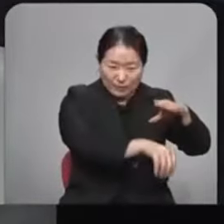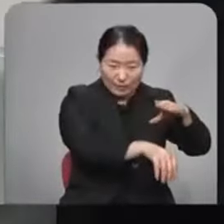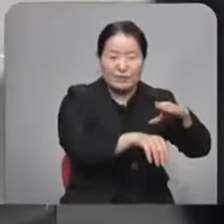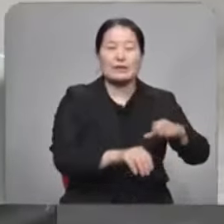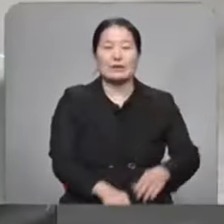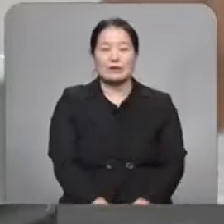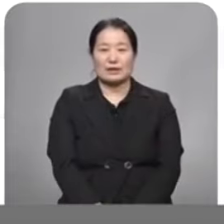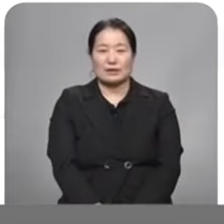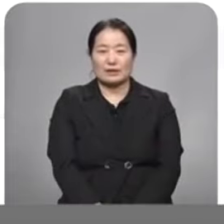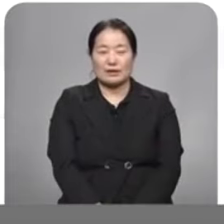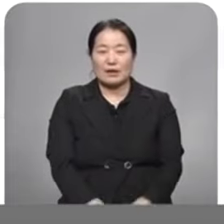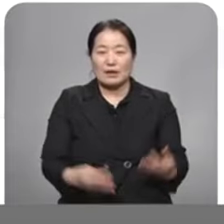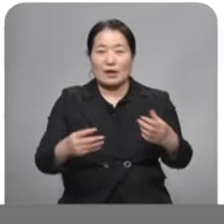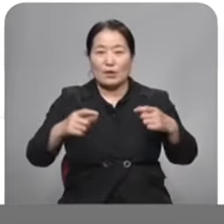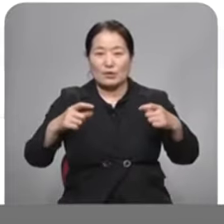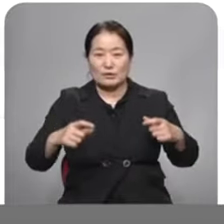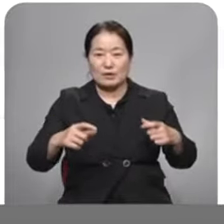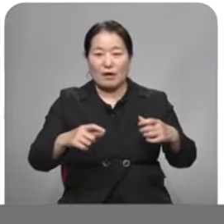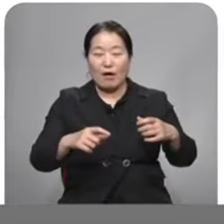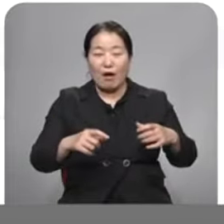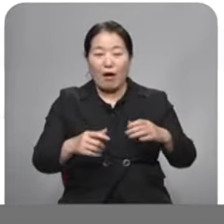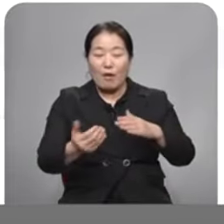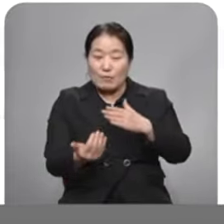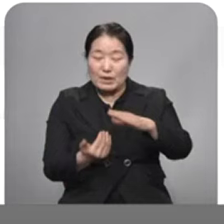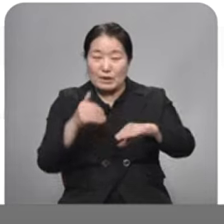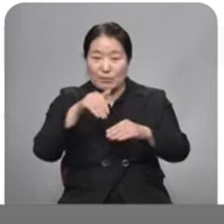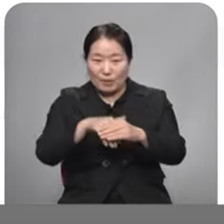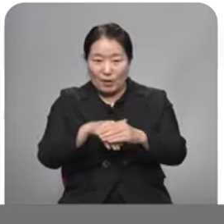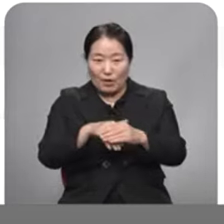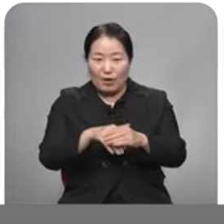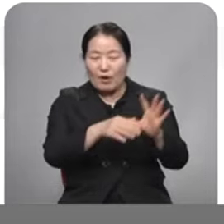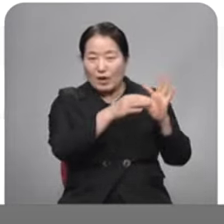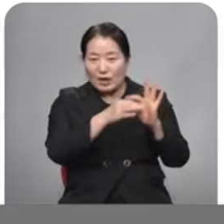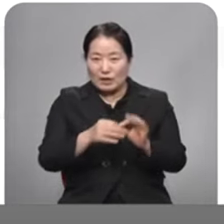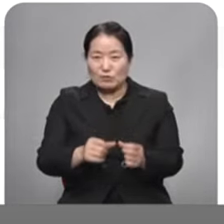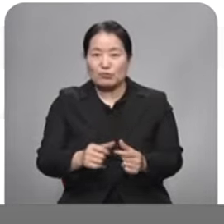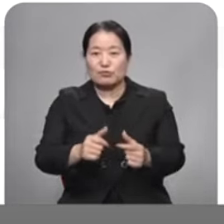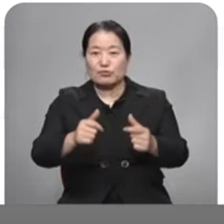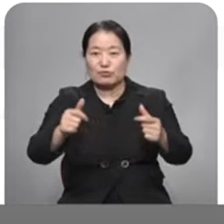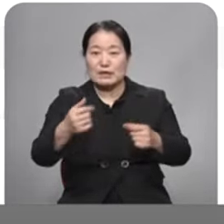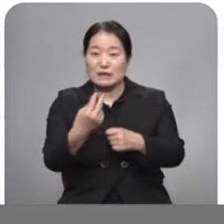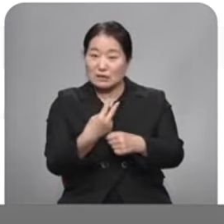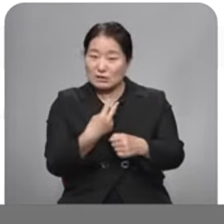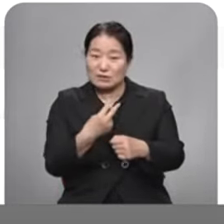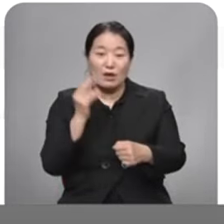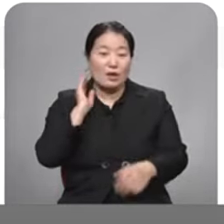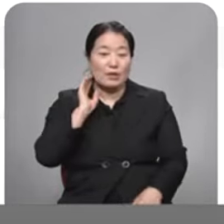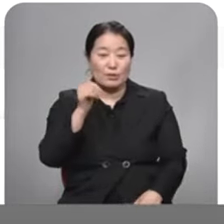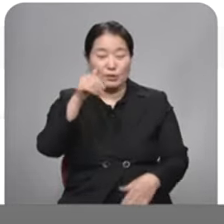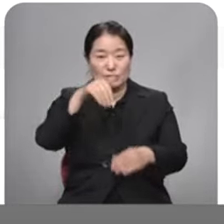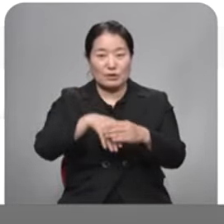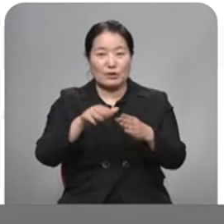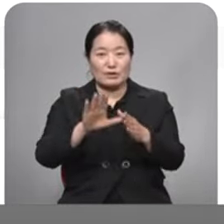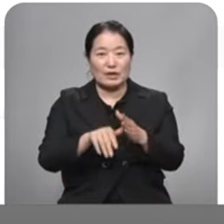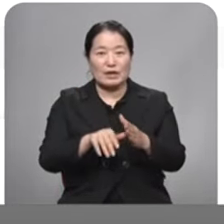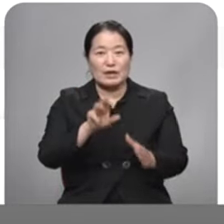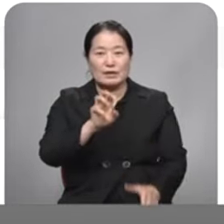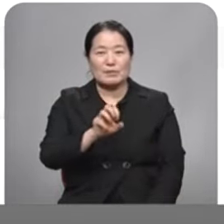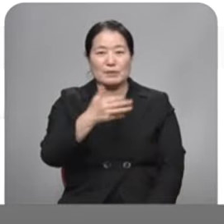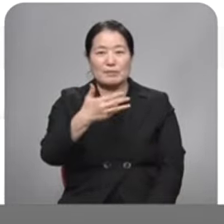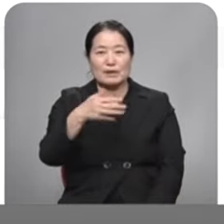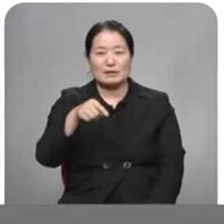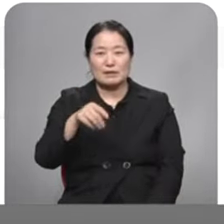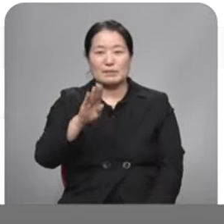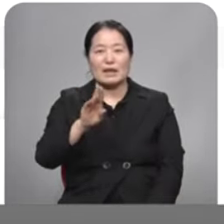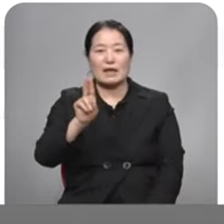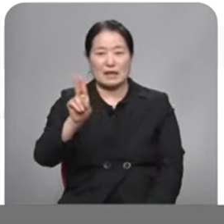됩니다 강원도의 역대 사전 투표율은 계속 올라가는 추세로 2년 전 대선 당시 38.4%